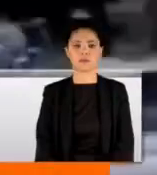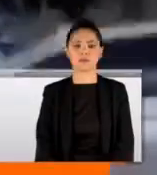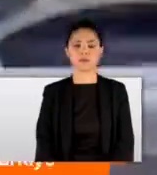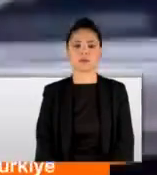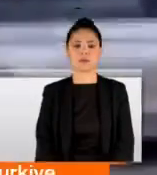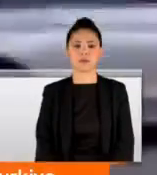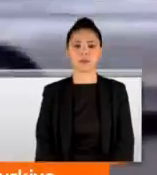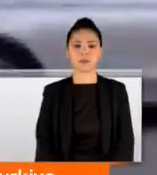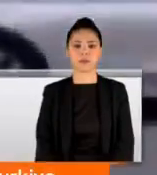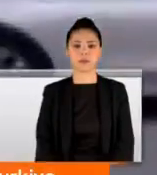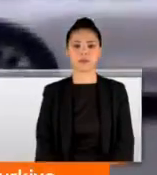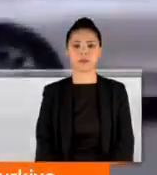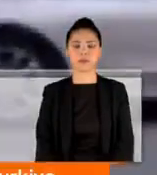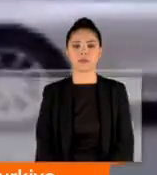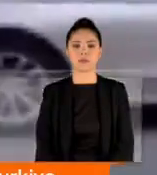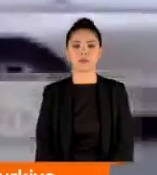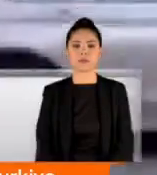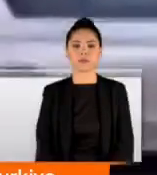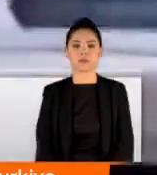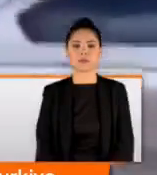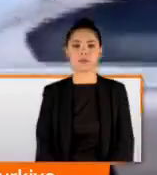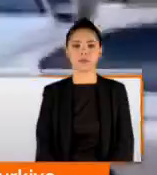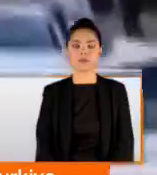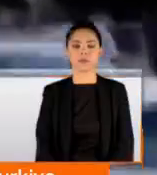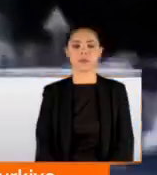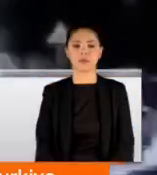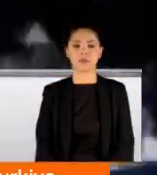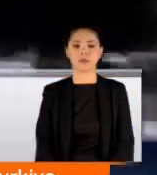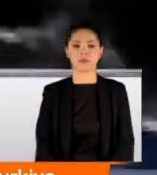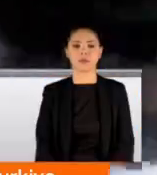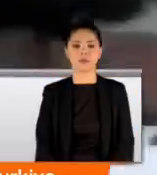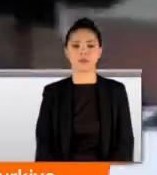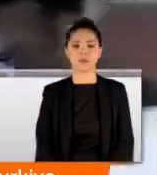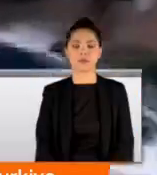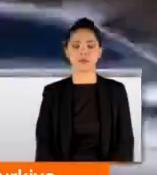Allah Allah, apartman gitti. Allah.